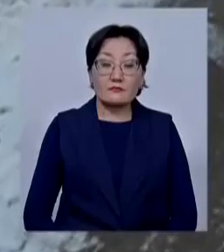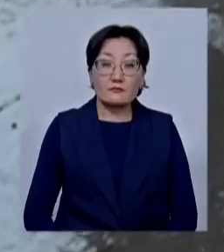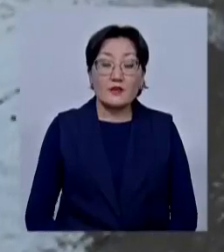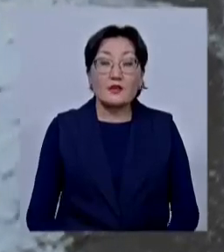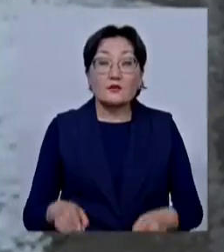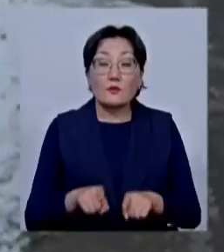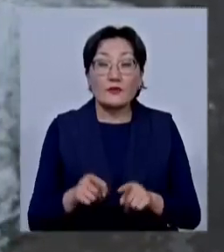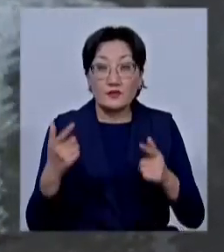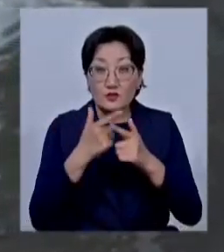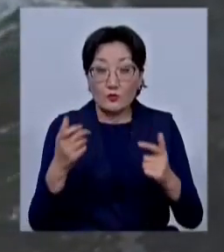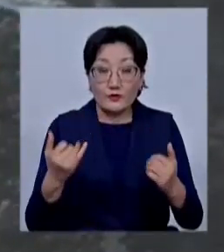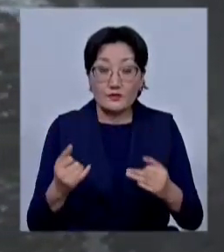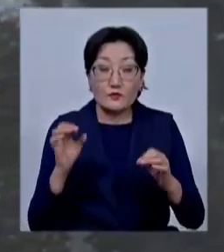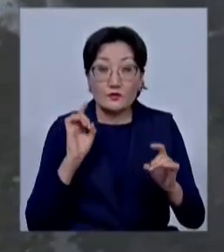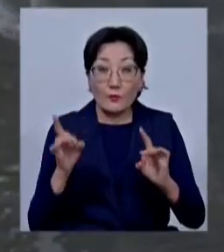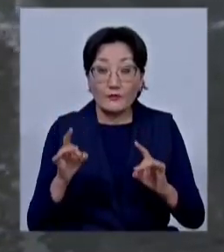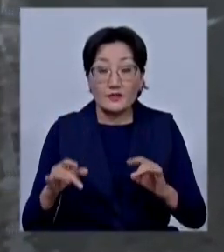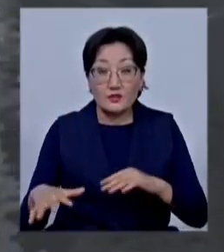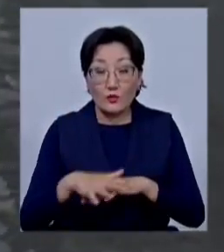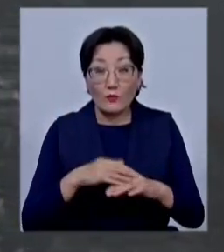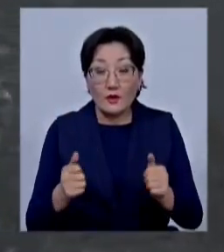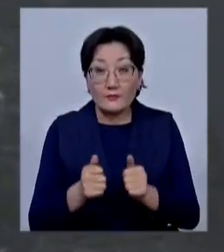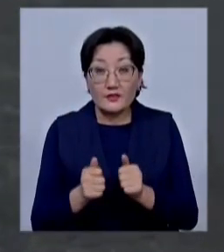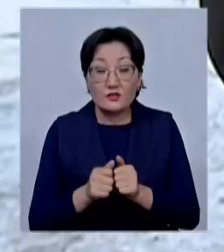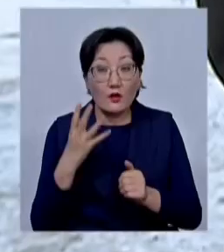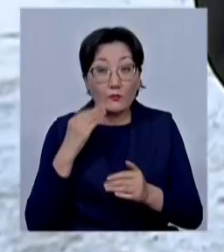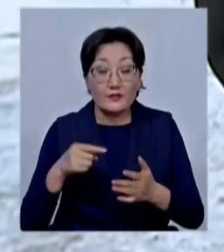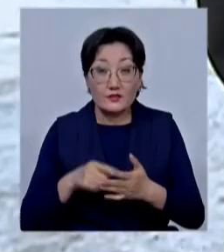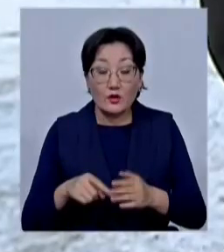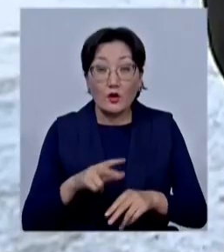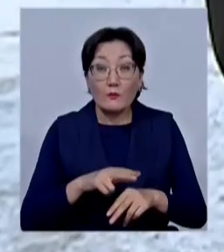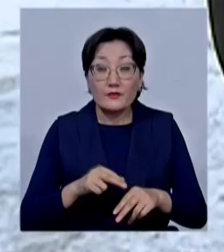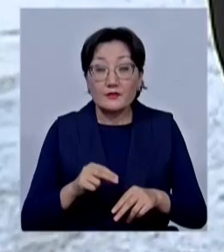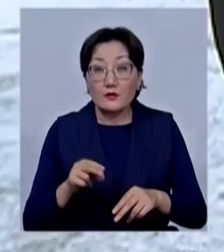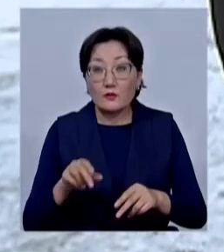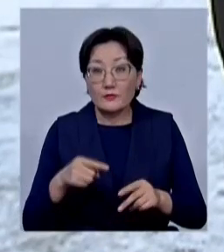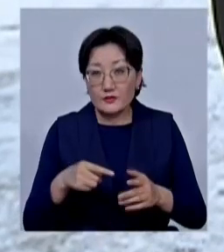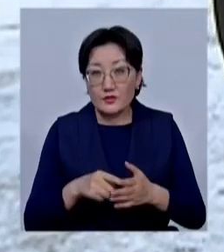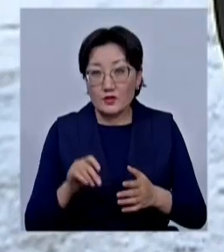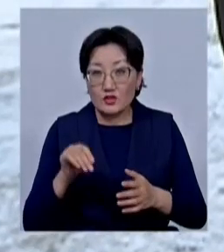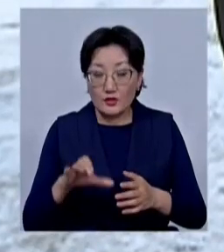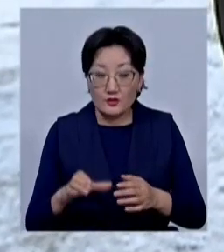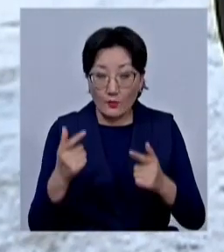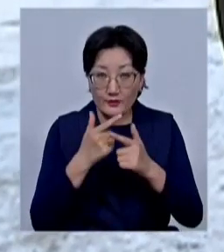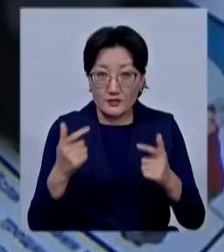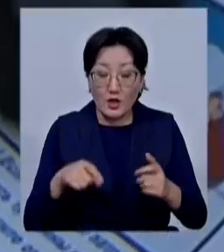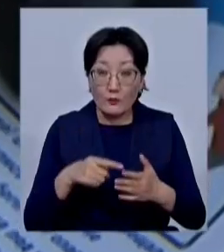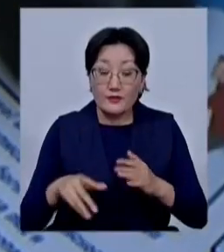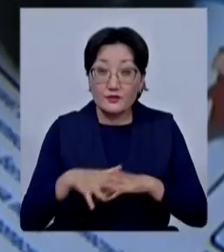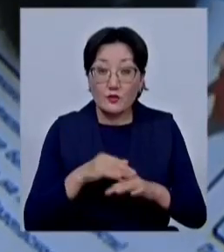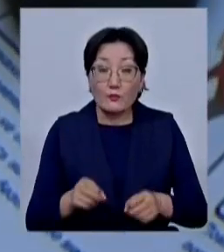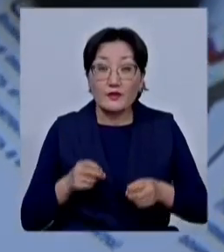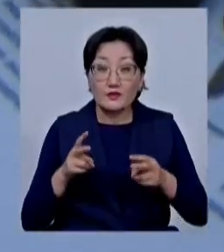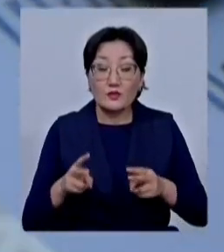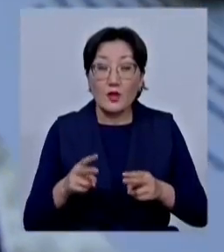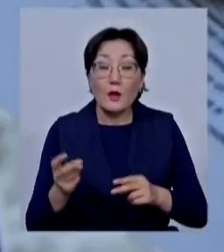Это оповещение сегодня звучало для жителей прибрежных зон в Алматы. Сотрудники городского департамента по ЧС предупреждают горожан об